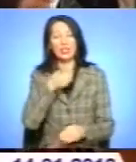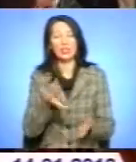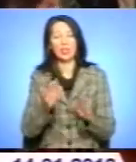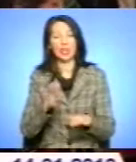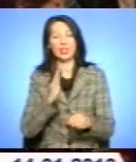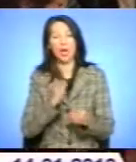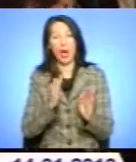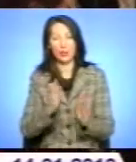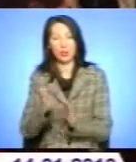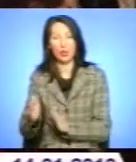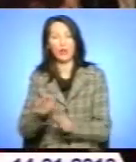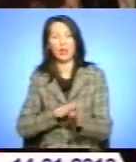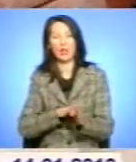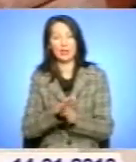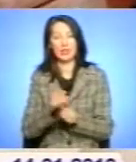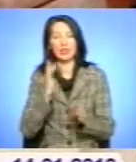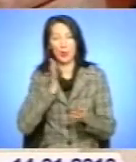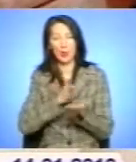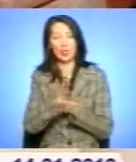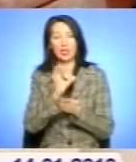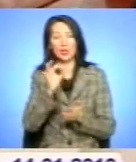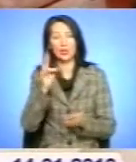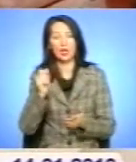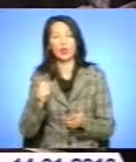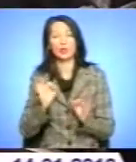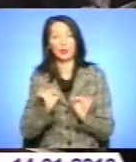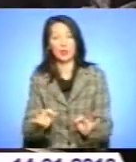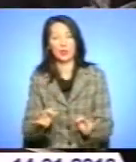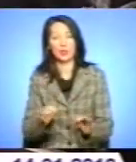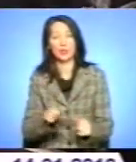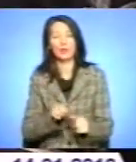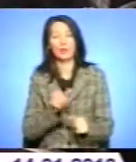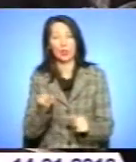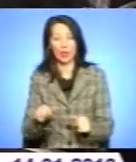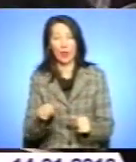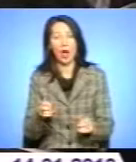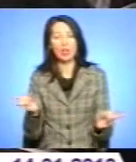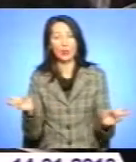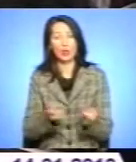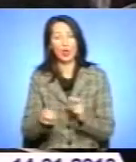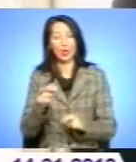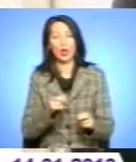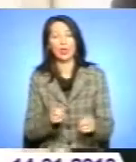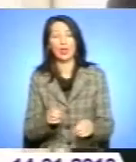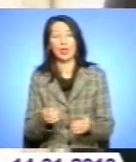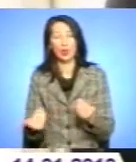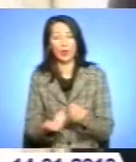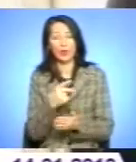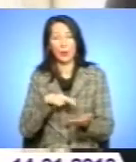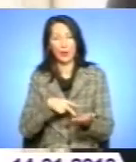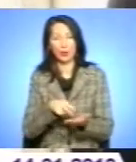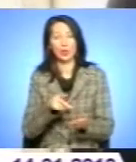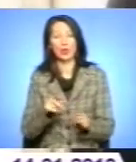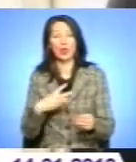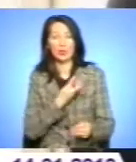послідовна реалізація політики соціальної справедливості. Зокрема, він зазначив, що необхідно шукати нові підходи до стимулювання створення